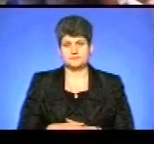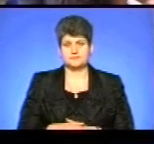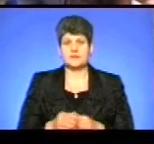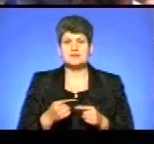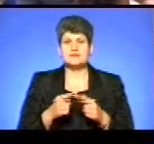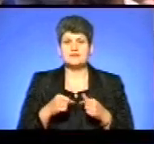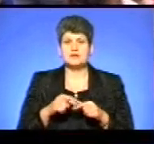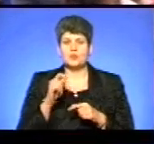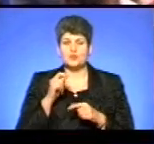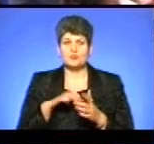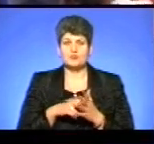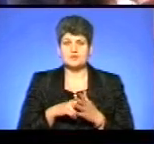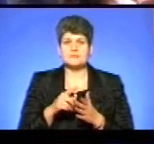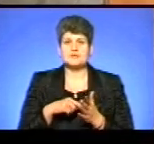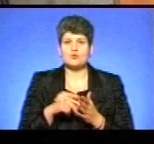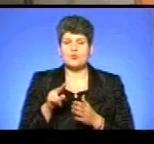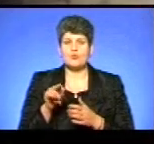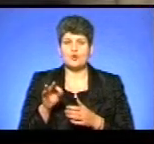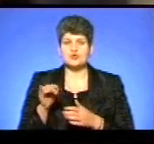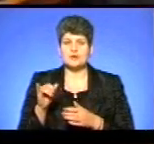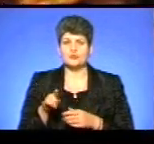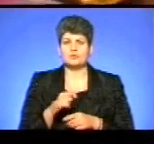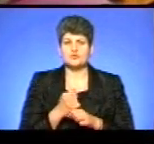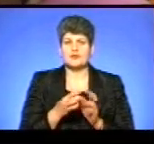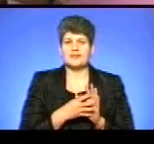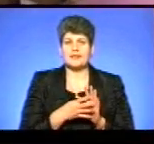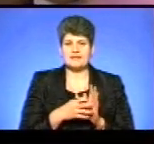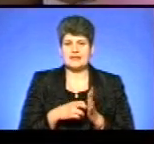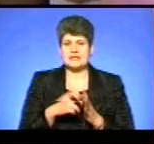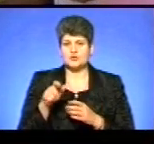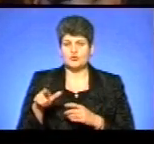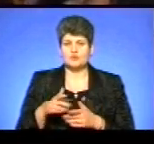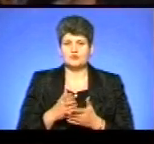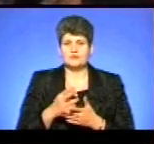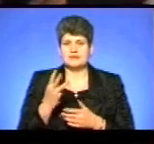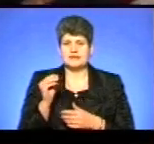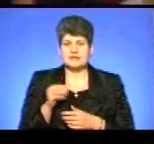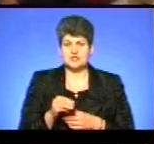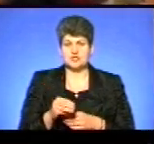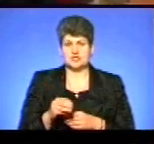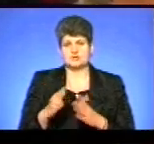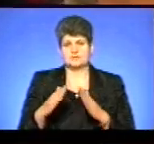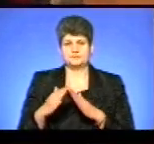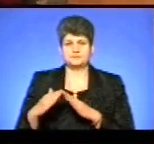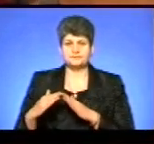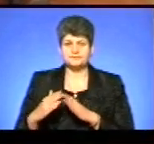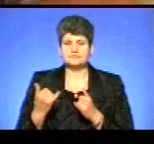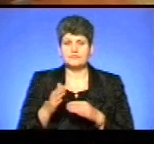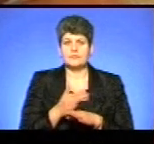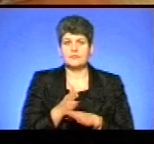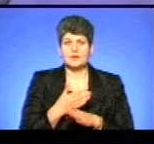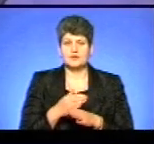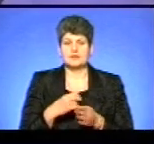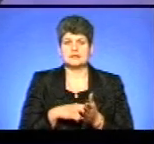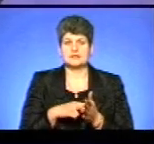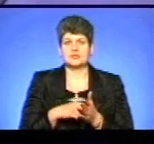відділення «Укрпошти» у місті Почаїв. Тут працює 9 листонош. Вони обслуговують майже 3000 дворів. Зараз сортують кореспонденцію і